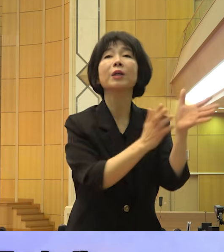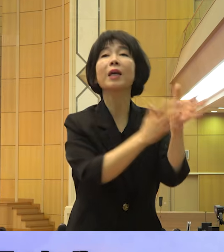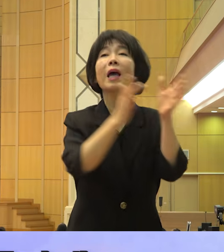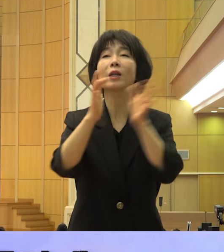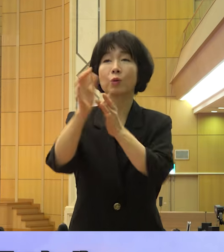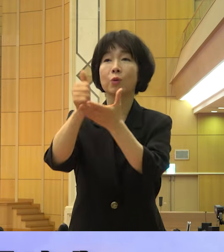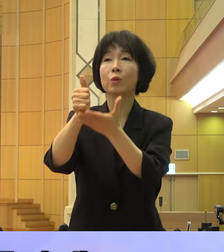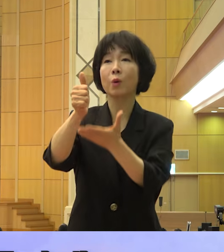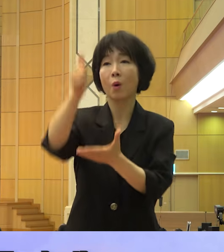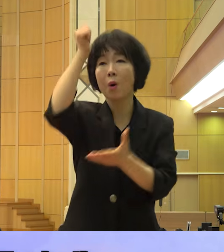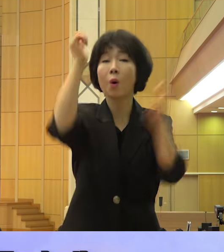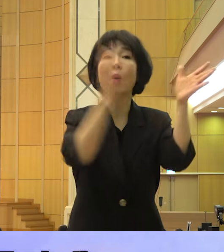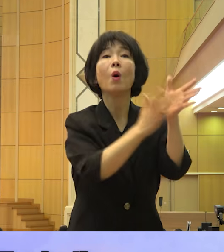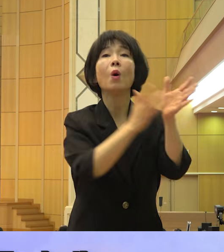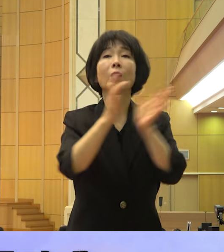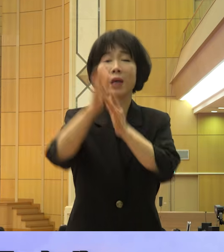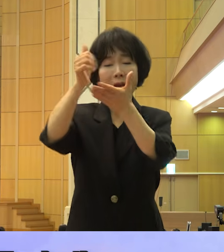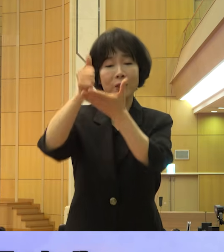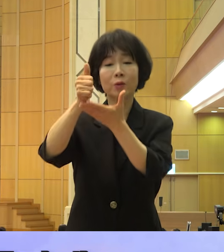예수로